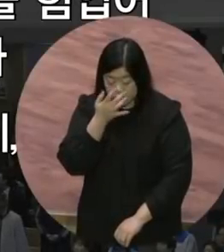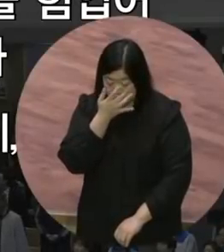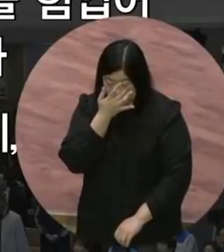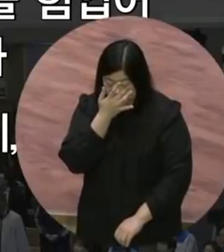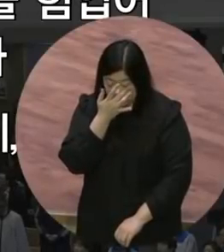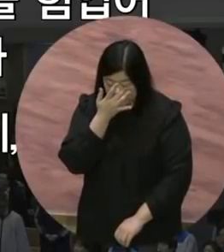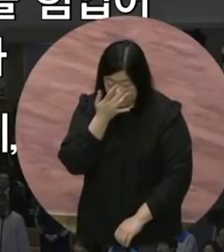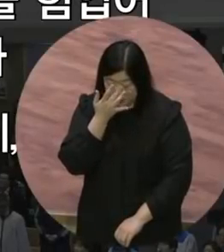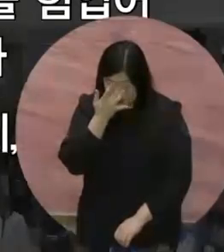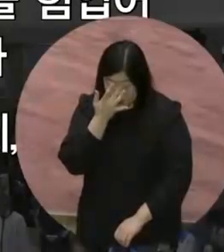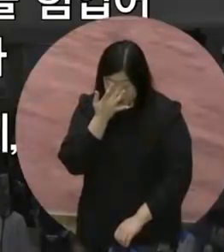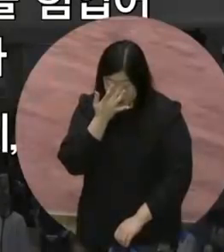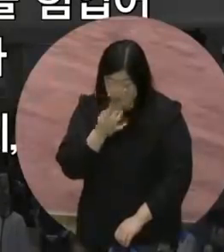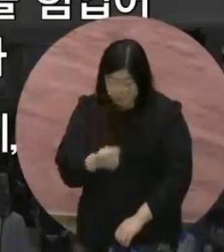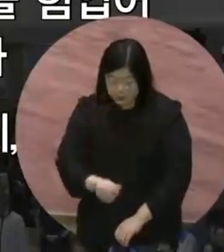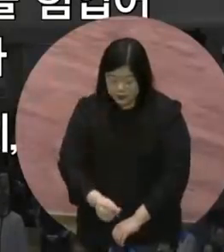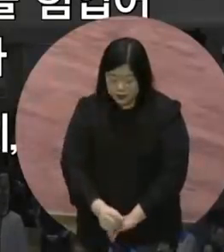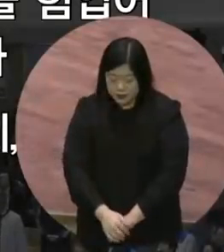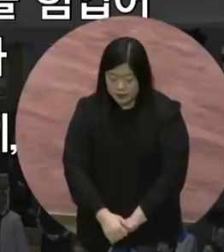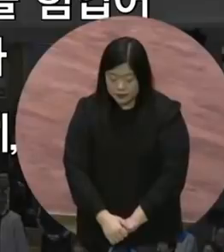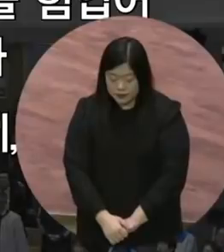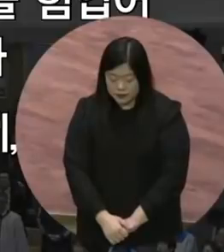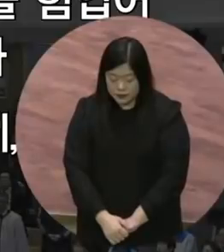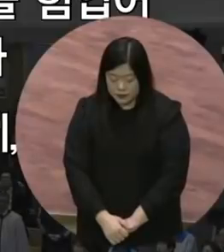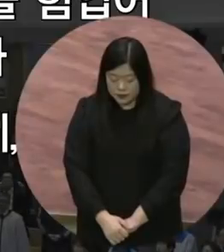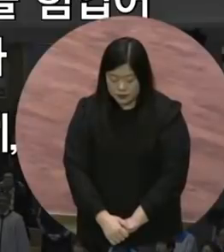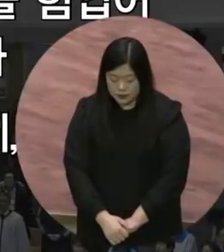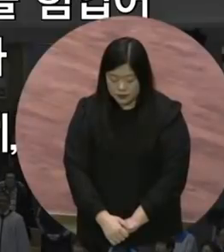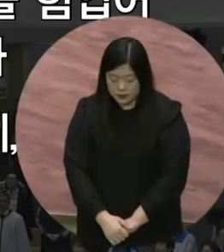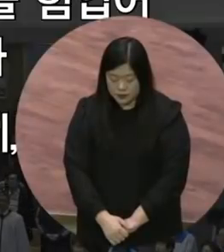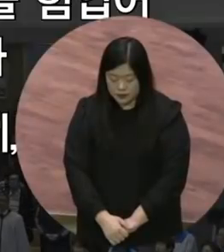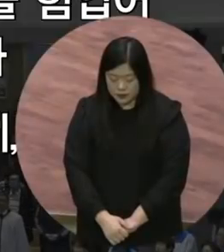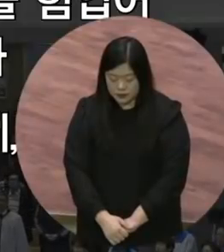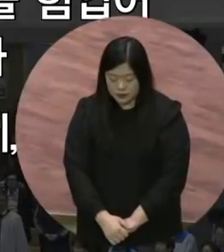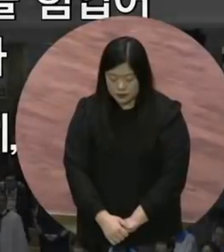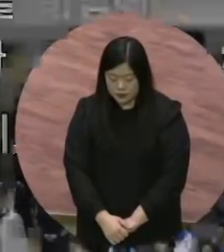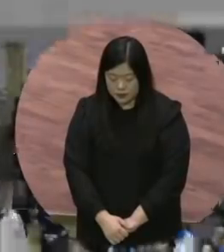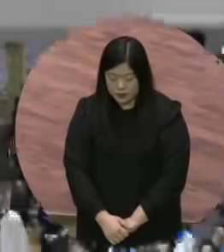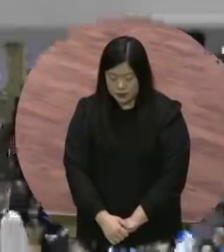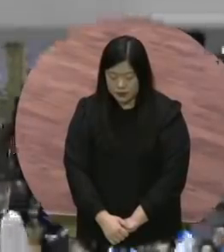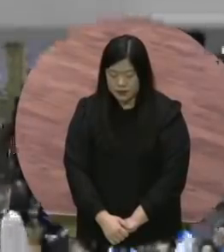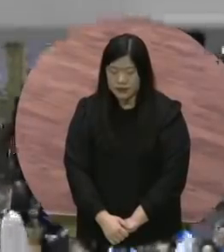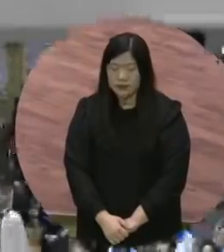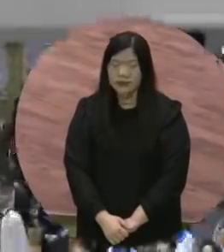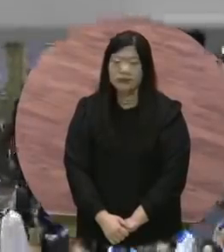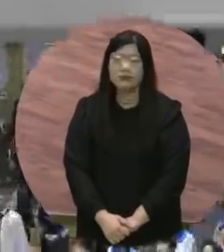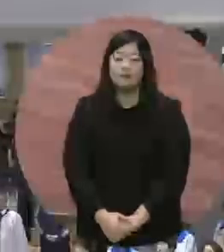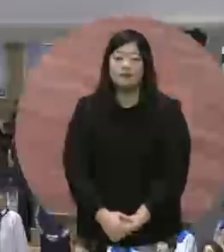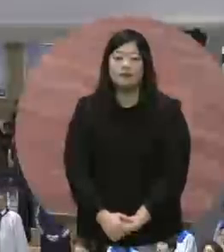수 있도록 은혜 내려 주옵소서. 예수 그리스도의 이름으로 기도.